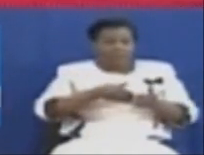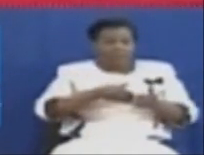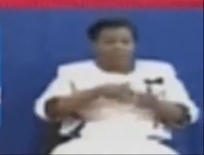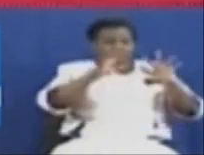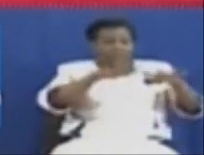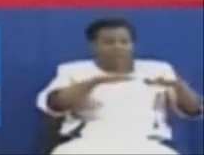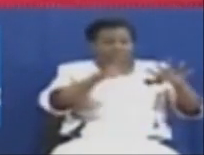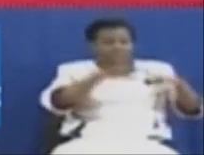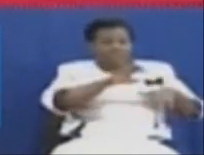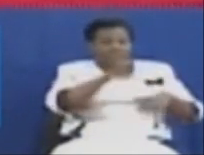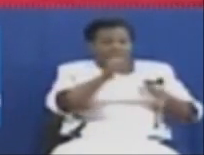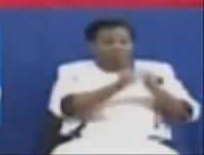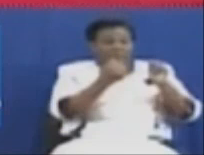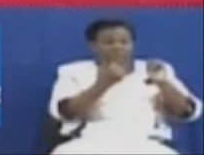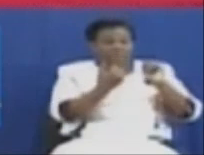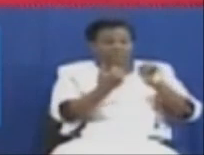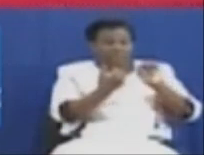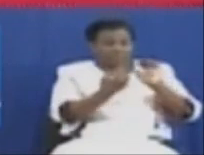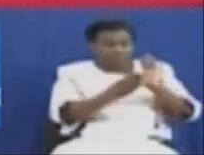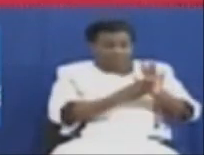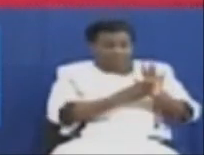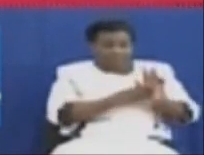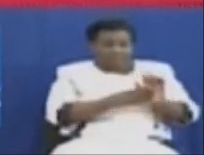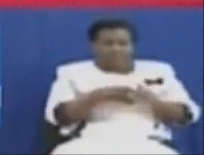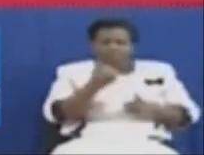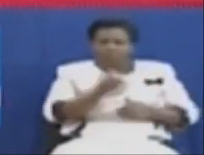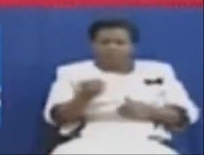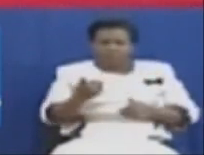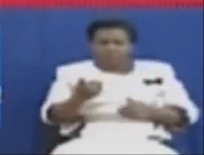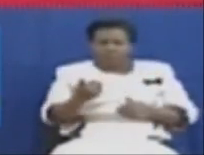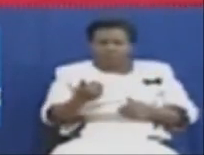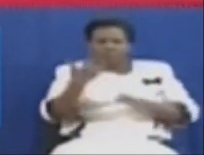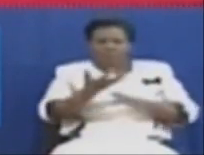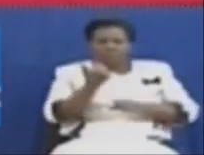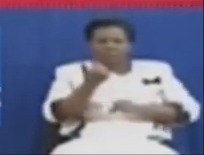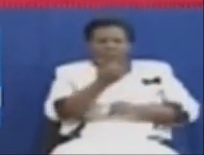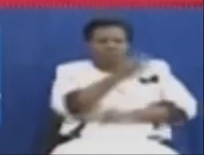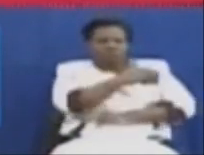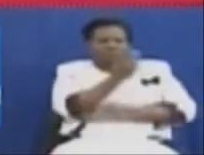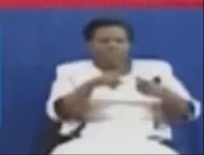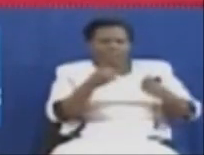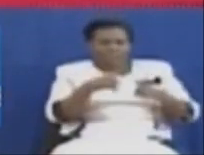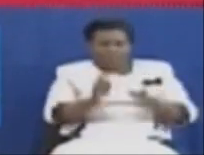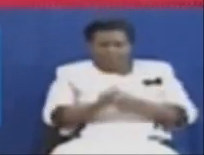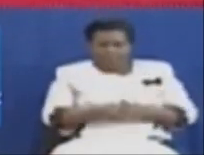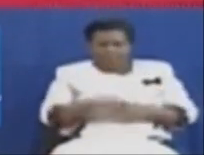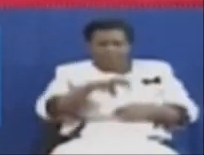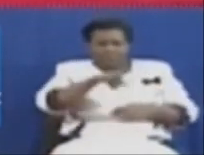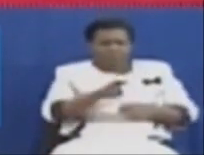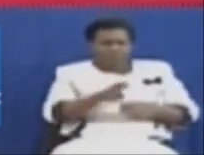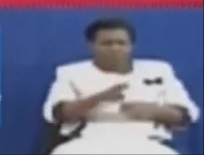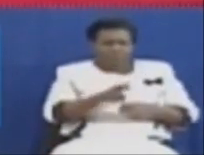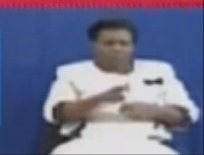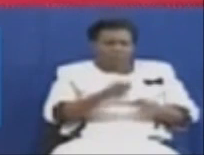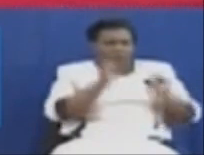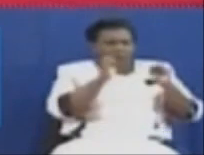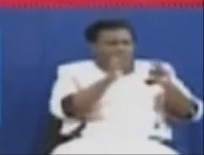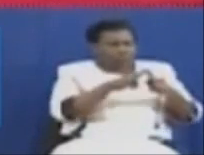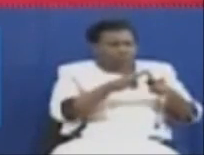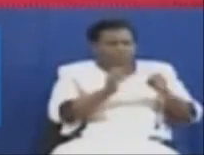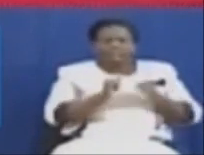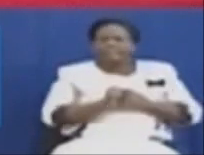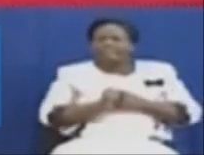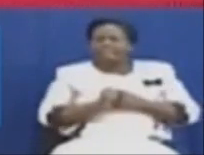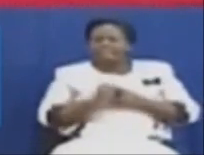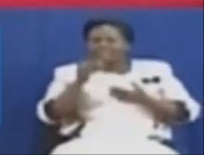kaya, vimesababisha ongezeko la watoto wanaoishi na kufanya kazi mitaani. Taarifa ya utafiti ya watoto wanaoishi na kufanya kazi